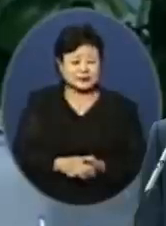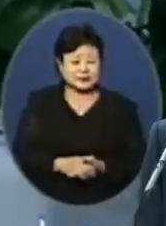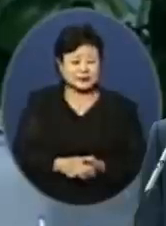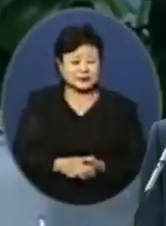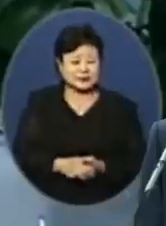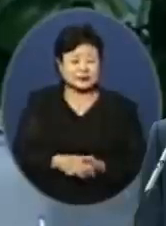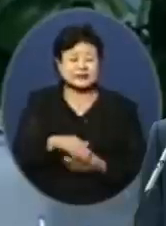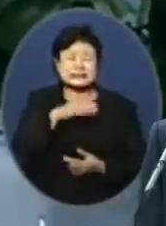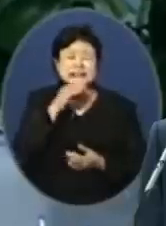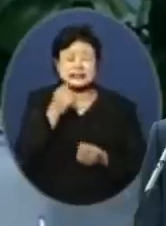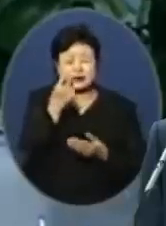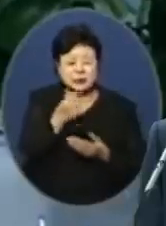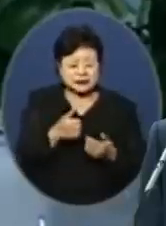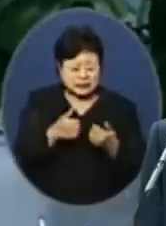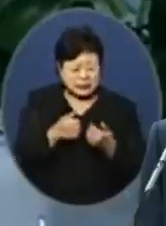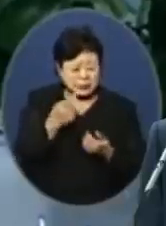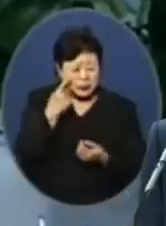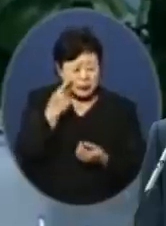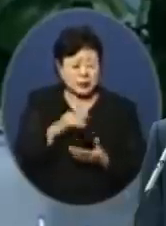와서